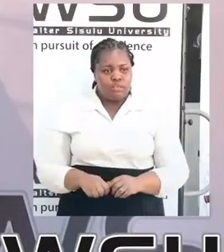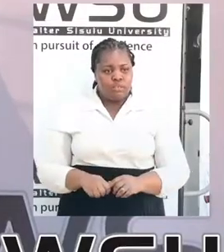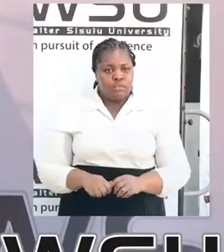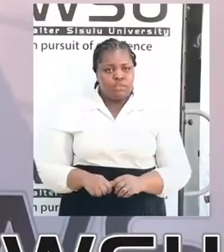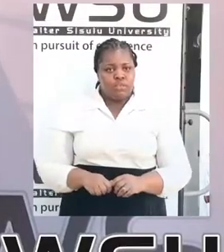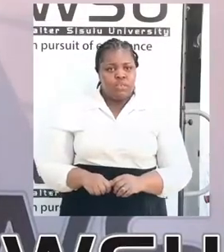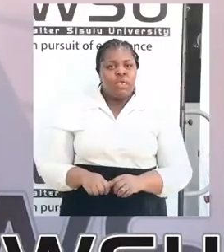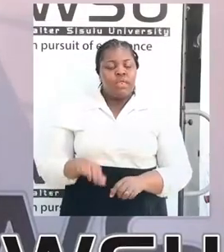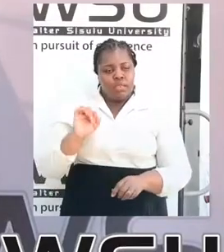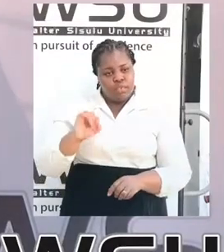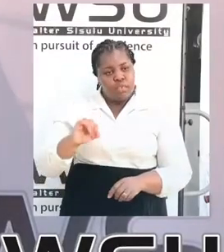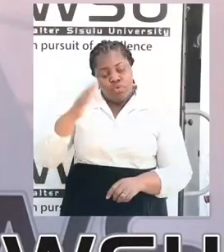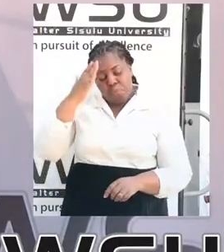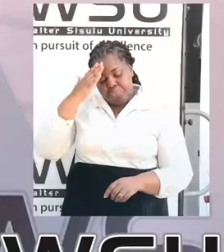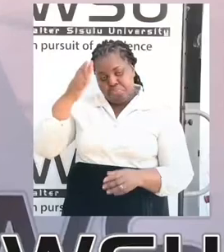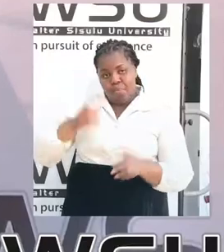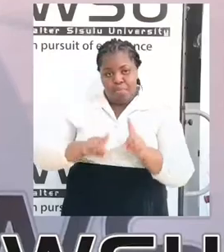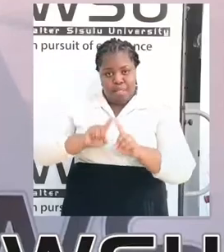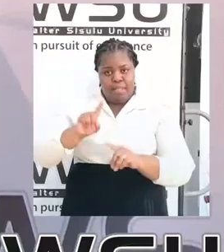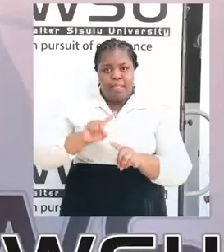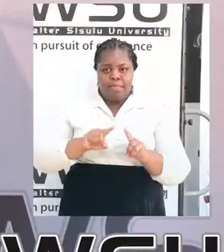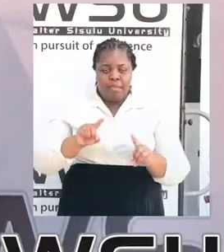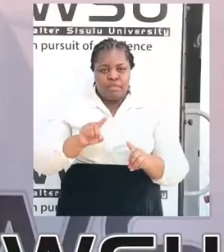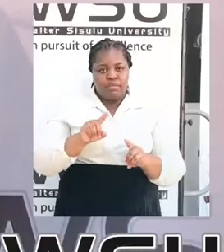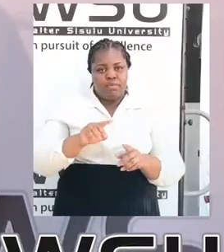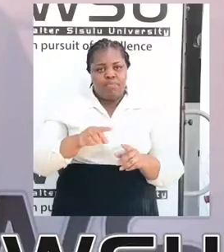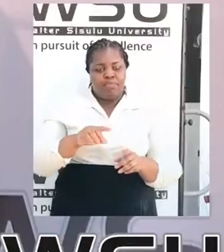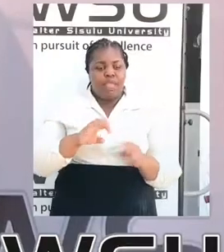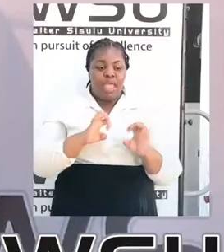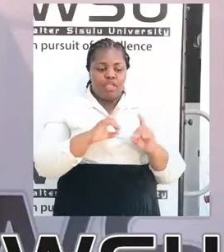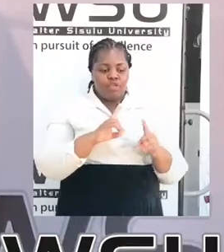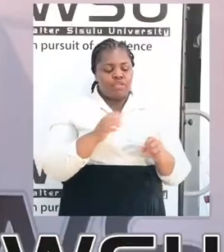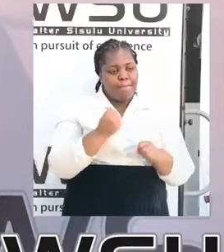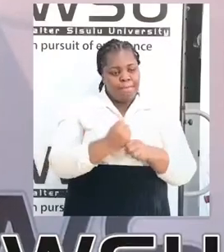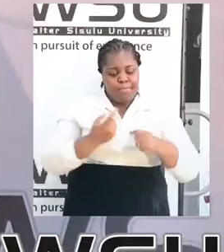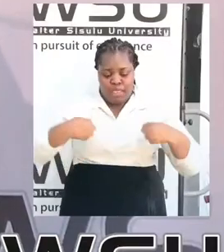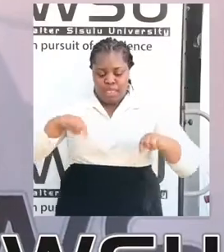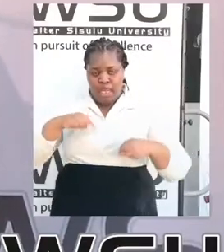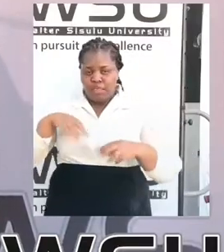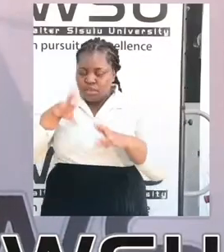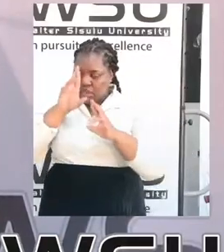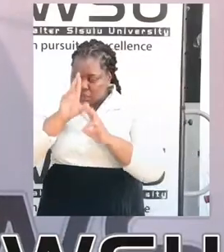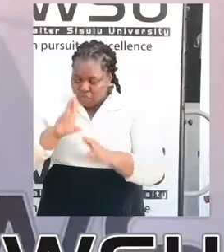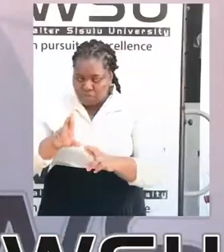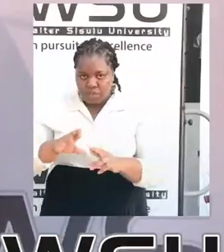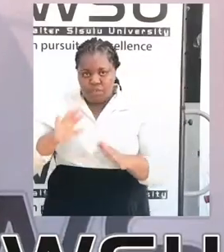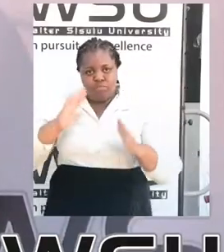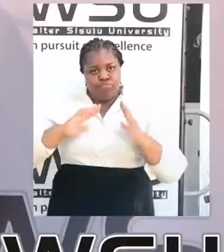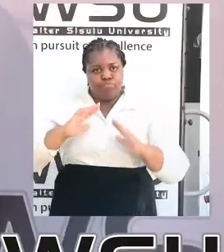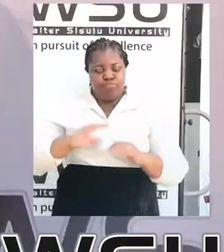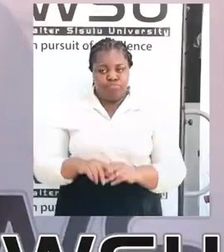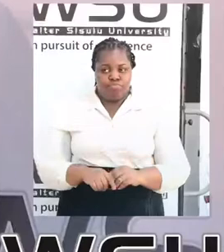nakubeni nifundile nje kuba kaloku imfundo funeka isenze sihloniphe sithobeke